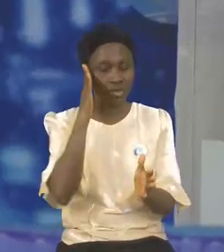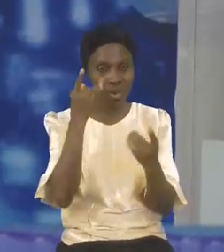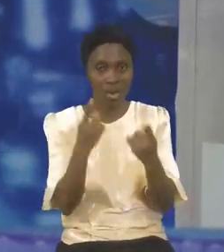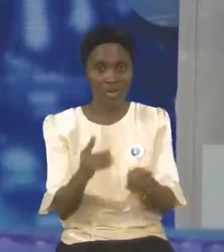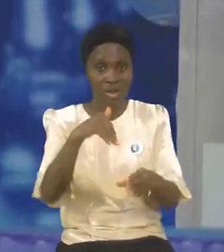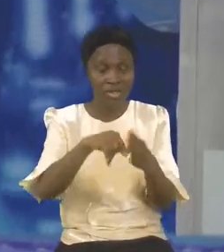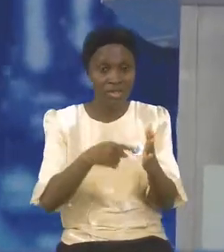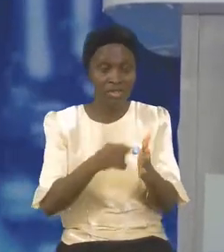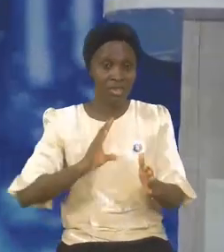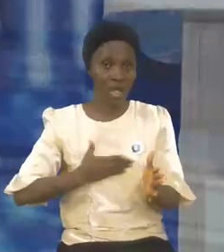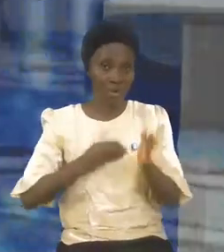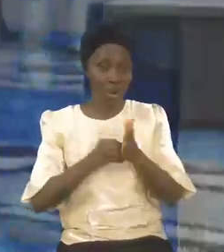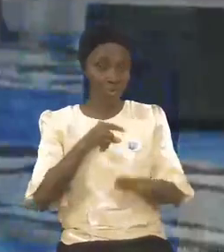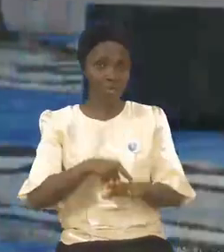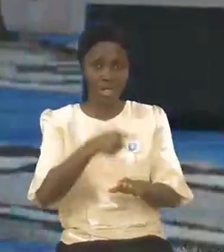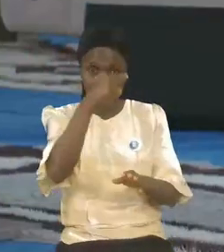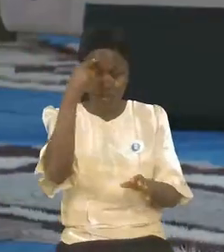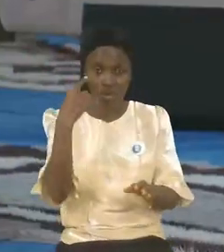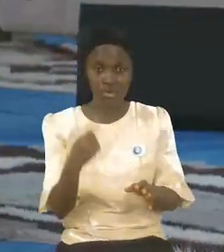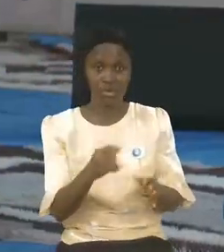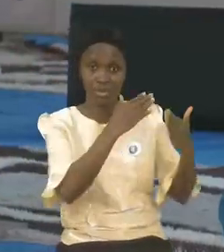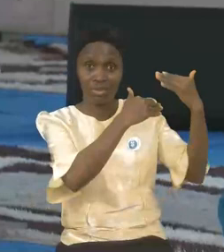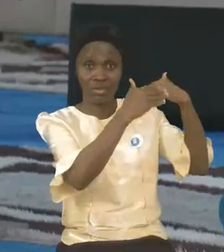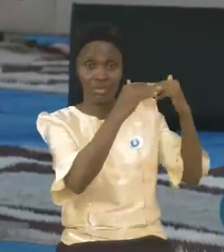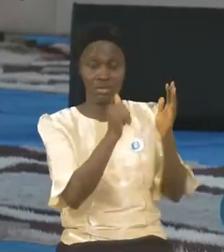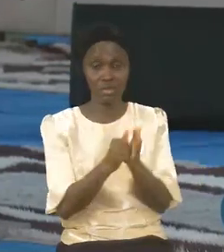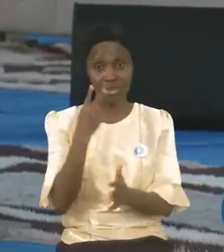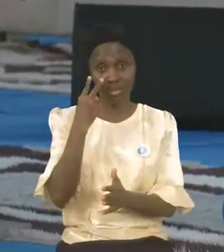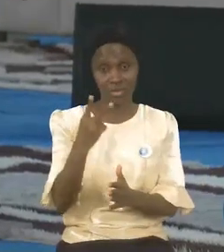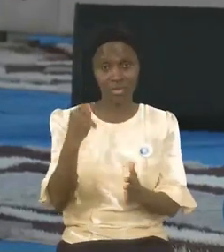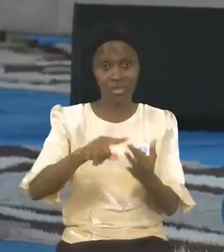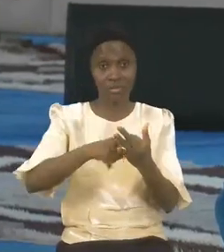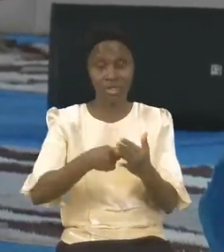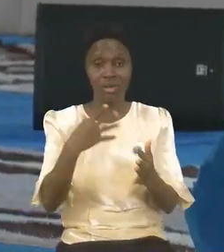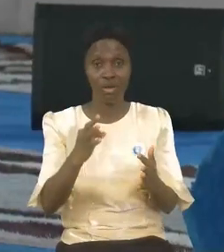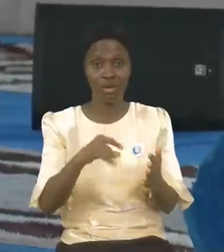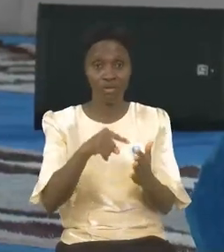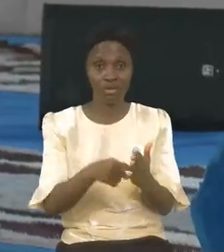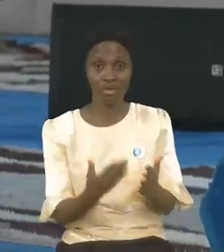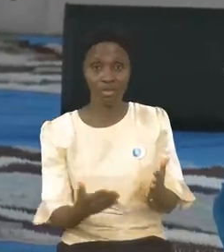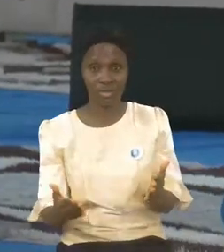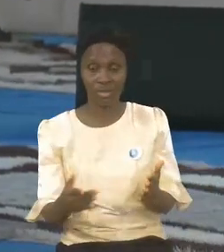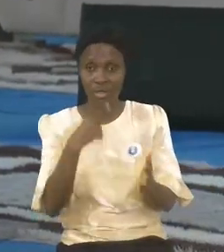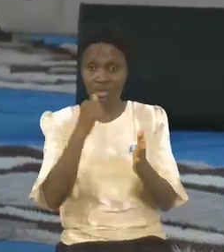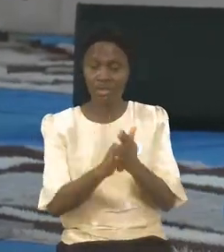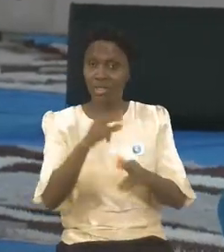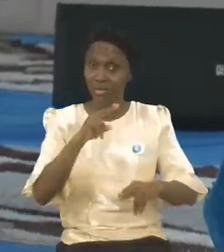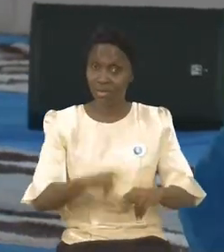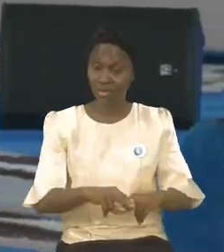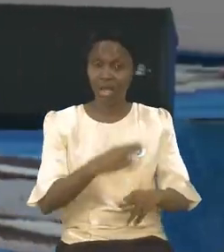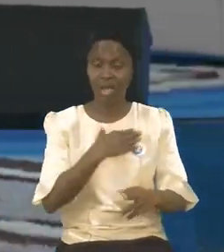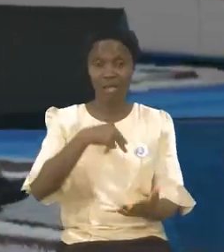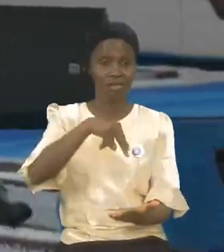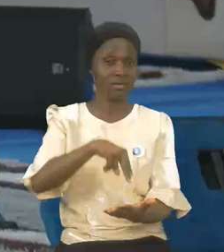les choses qui vont se produire à notre temps. Parce que la génération qui a